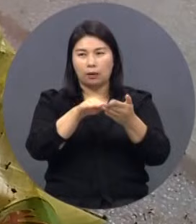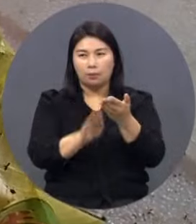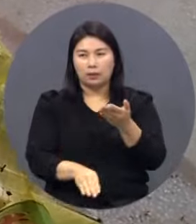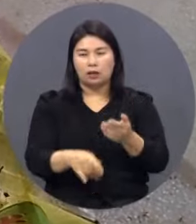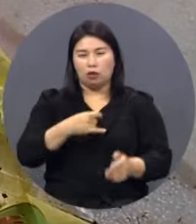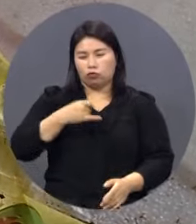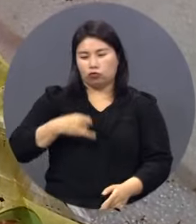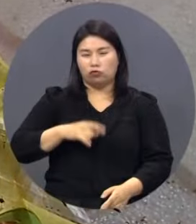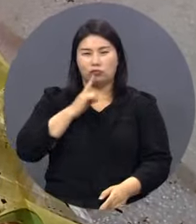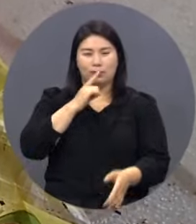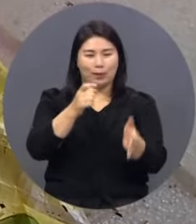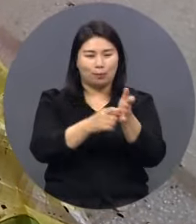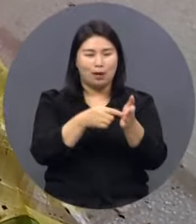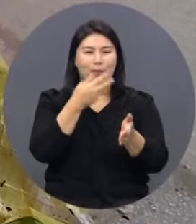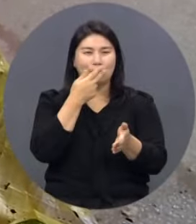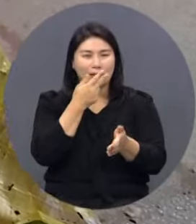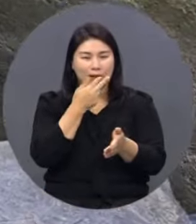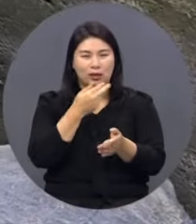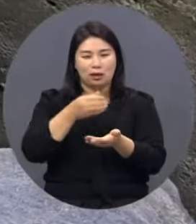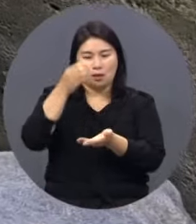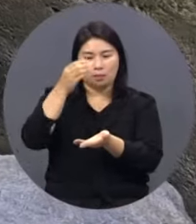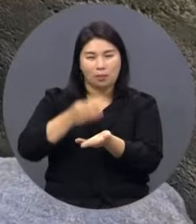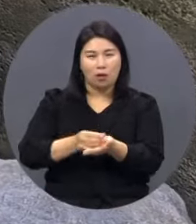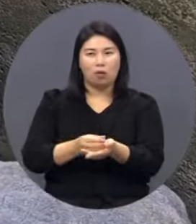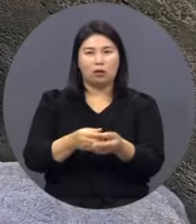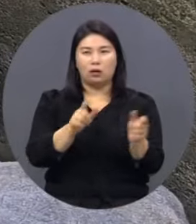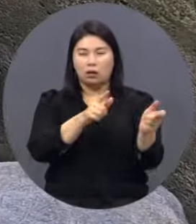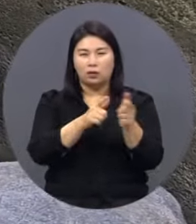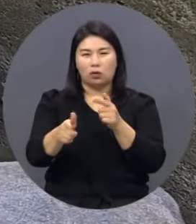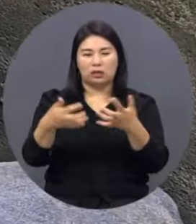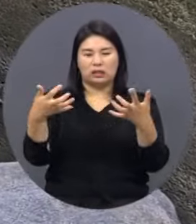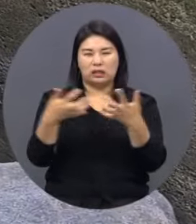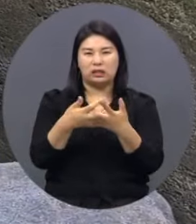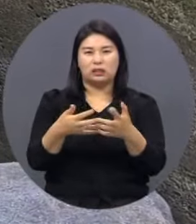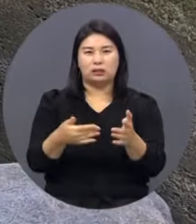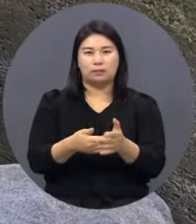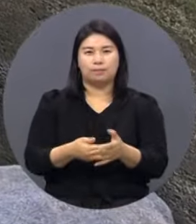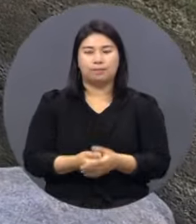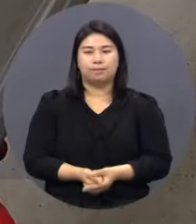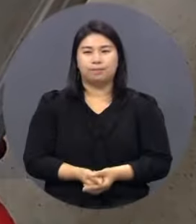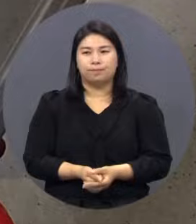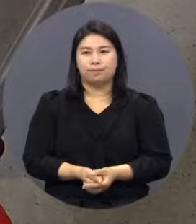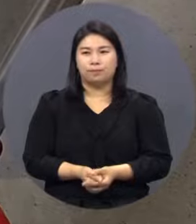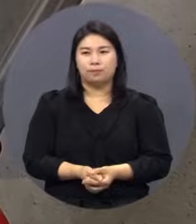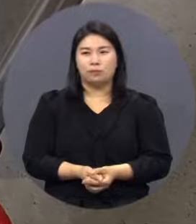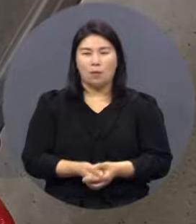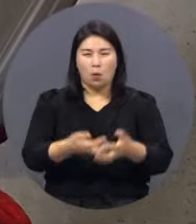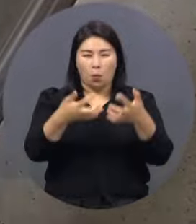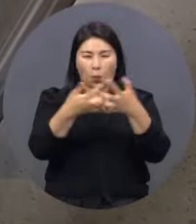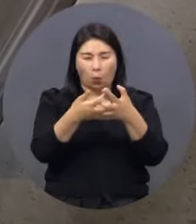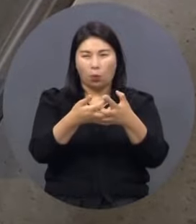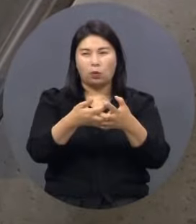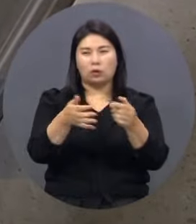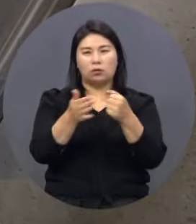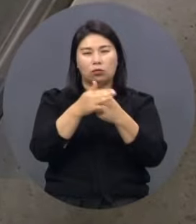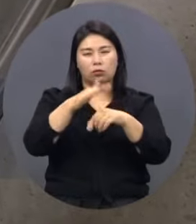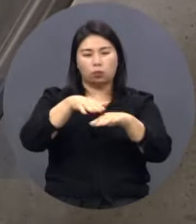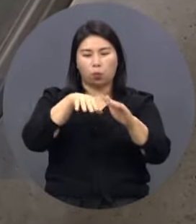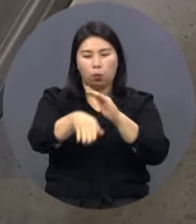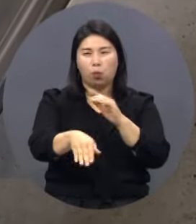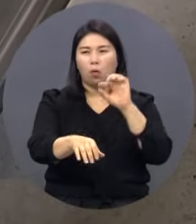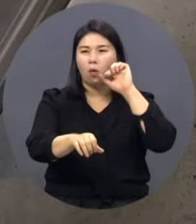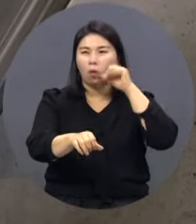적힌 비닐과 페트병은 물론 스티로폼과 부표 등이 가득합니다. 꽉 끼니까 이게 손으로 들어갈 수가